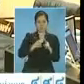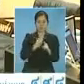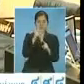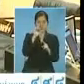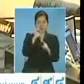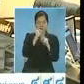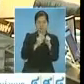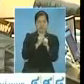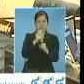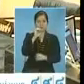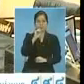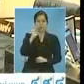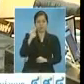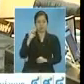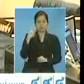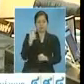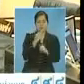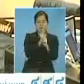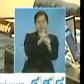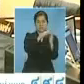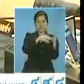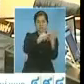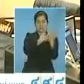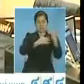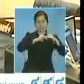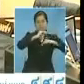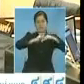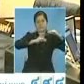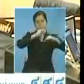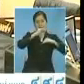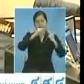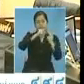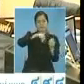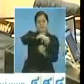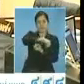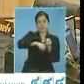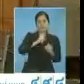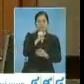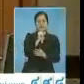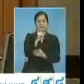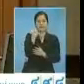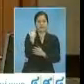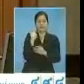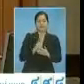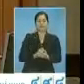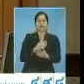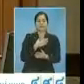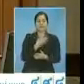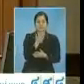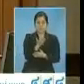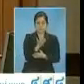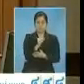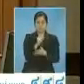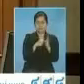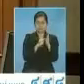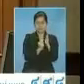2554นี้และเป็นไปตามแผนพัฒนาเศรษฐกิจและสังคมแห่งชาติฉบับที่11ค่ะก่อนอื่นนะคะดิฉันขออนุญาต